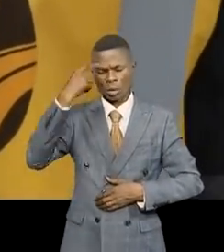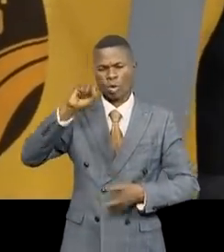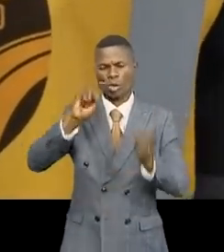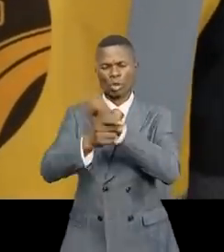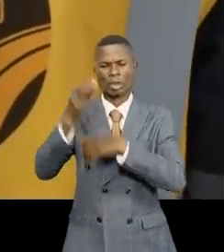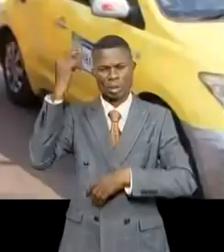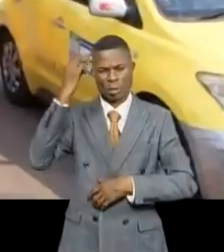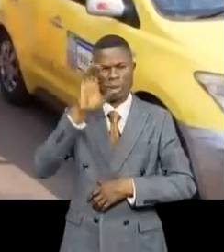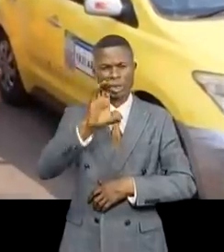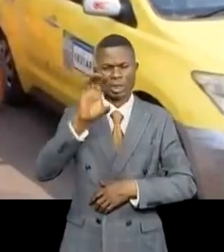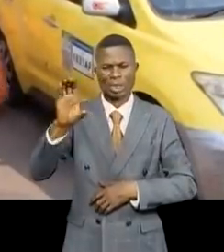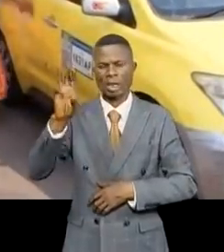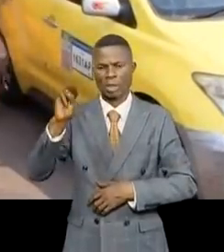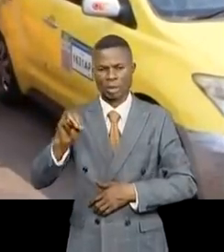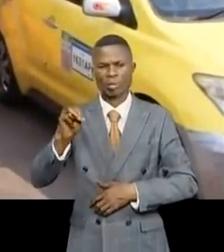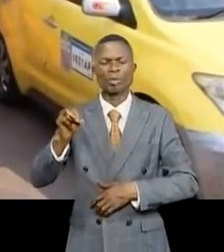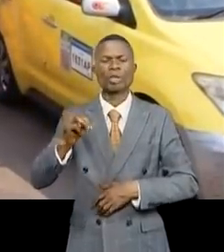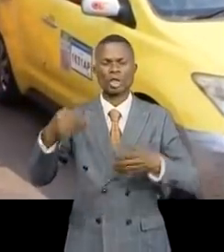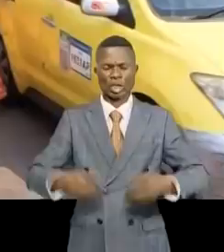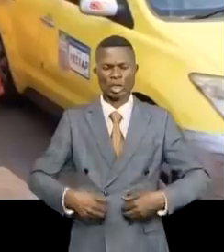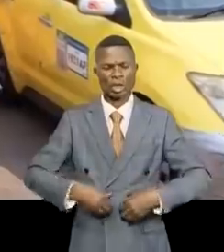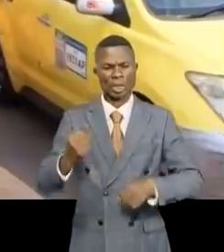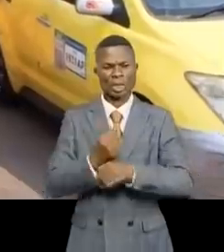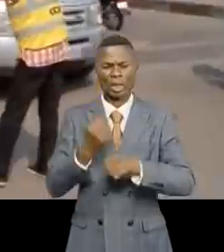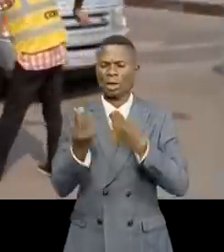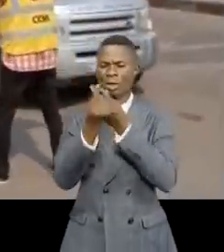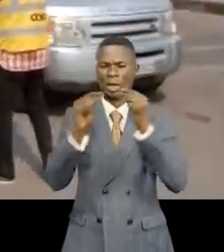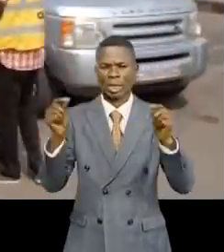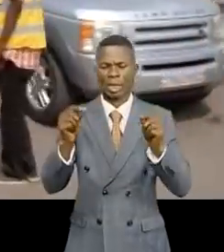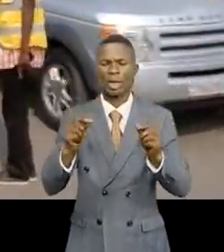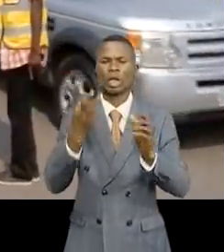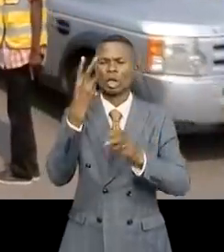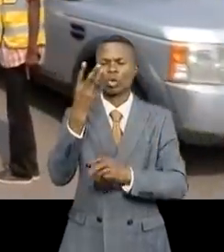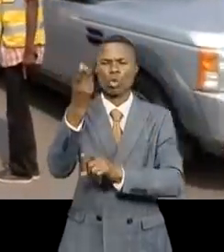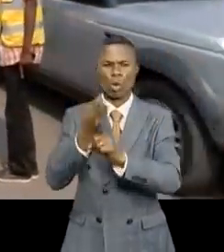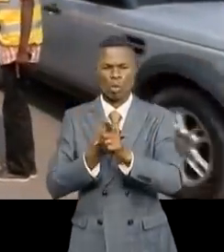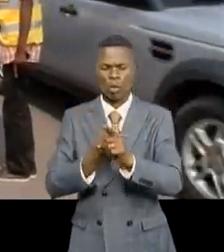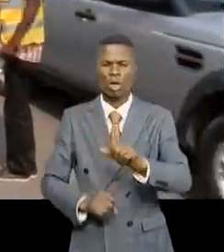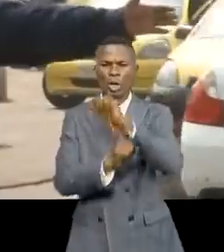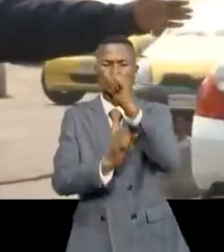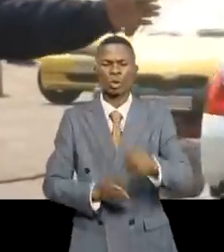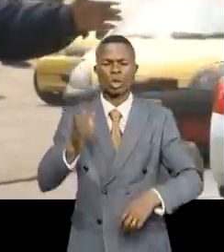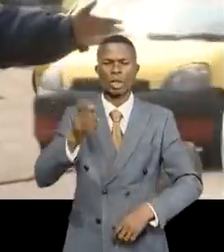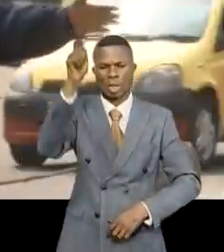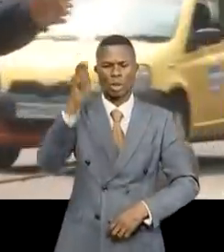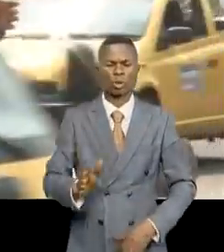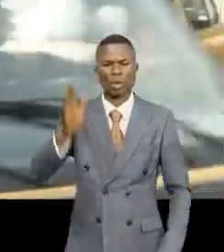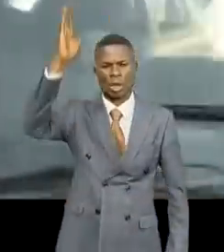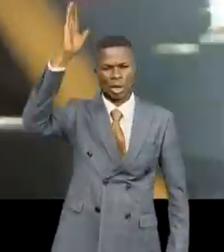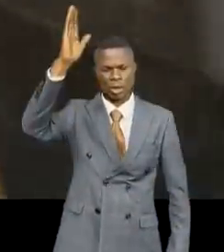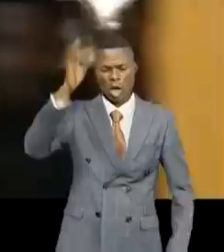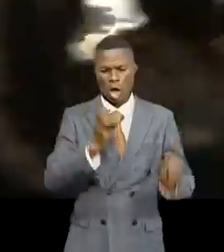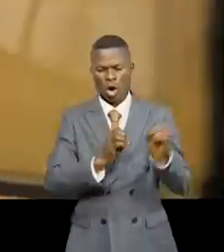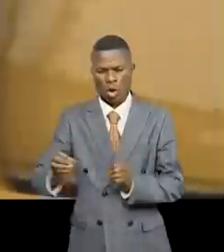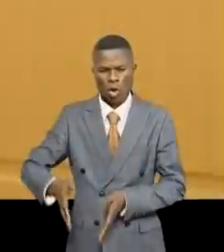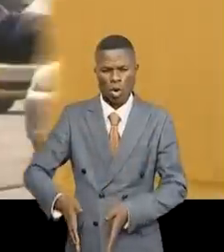mentalité CCM, ces jeunes volontaires bénévoles vont pendant 3 mois appuyer la police des circulations routières pour réguler la circulation à